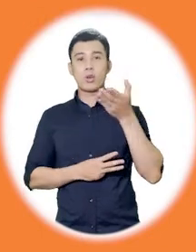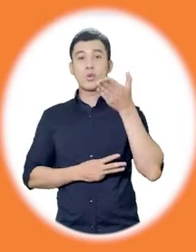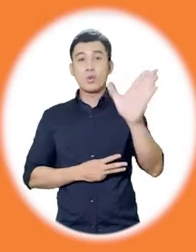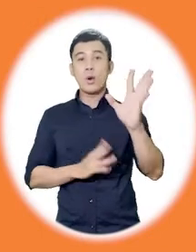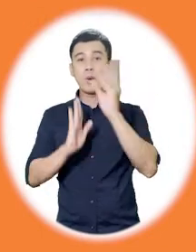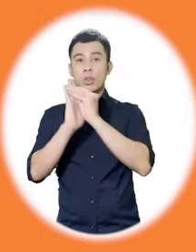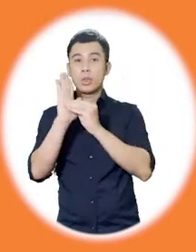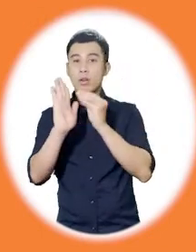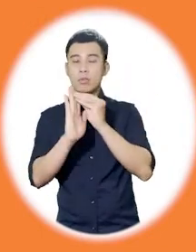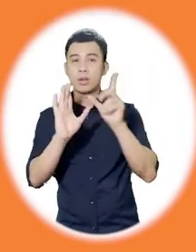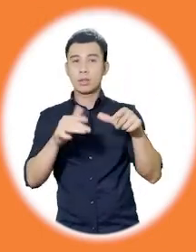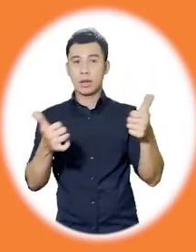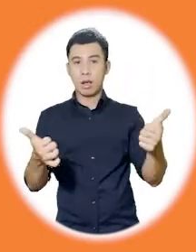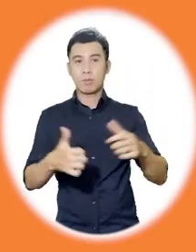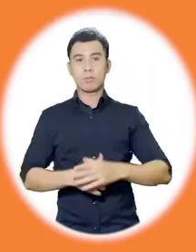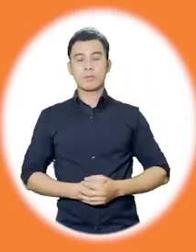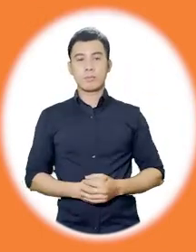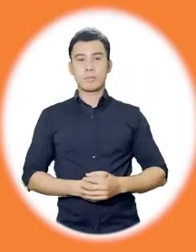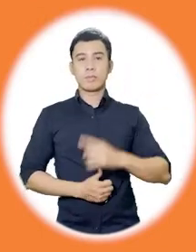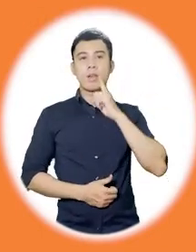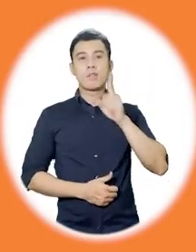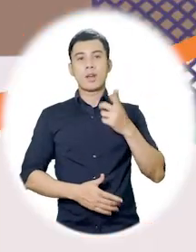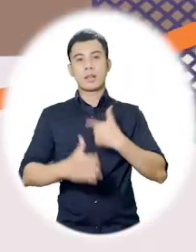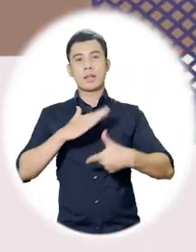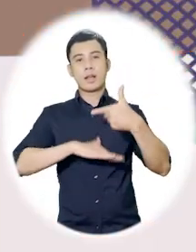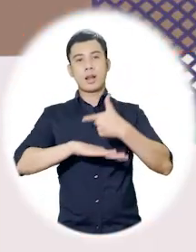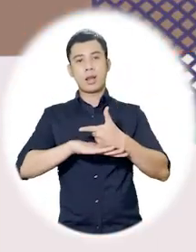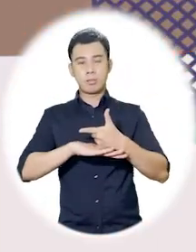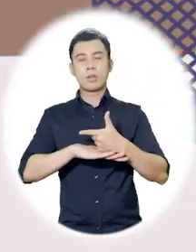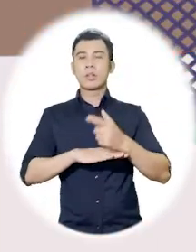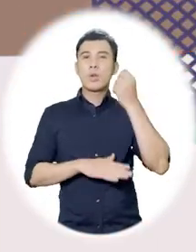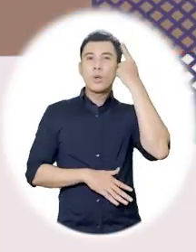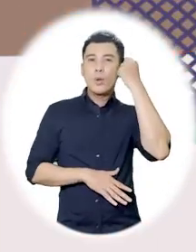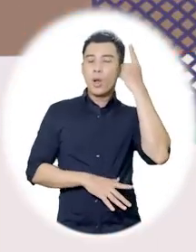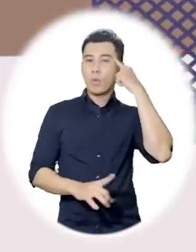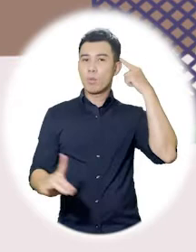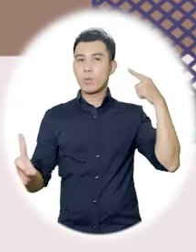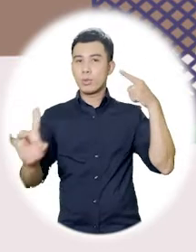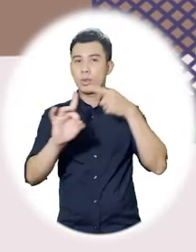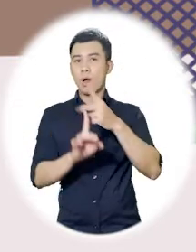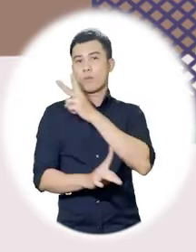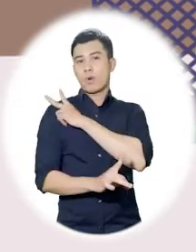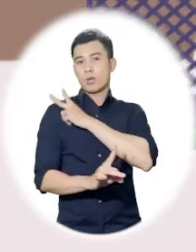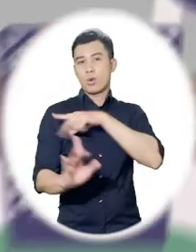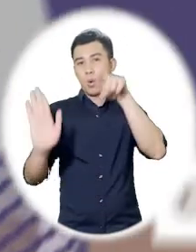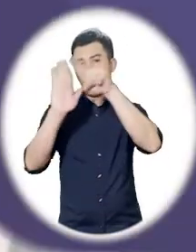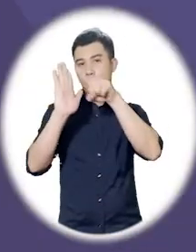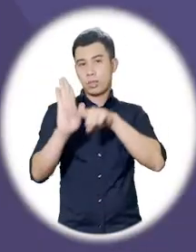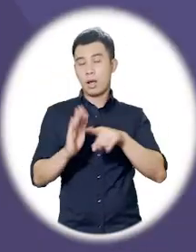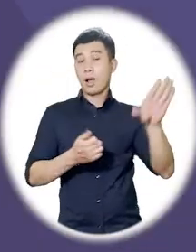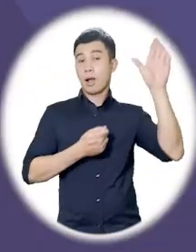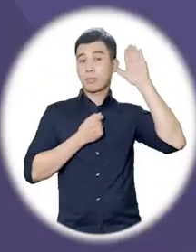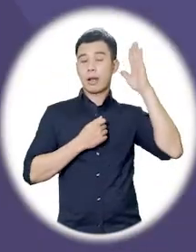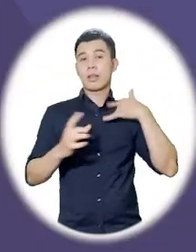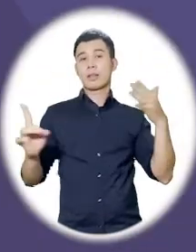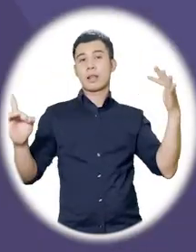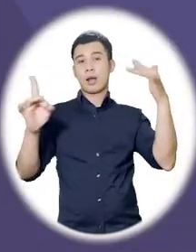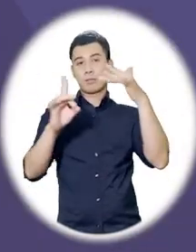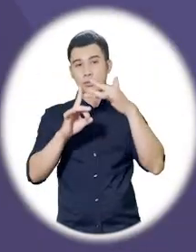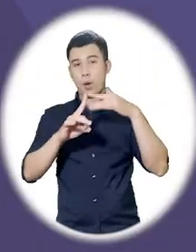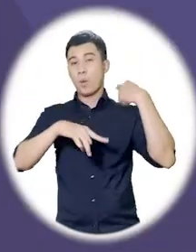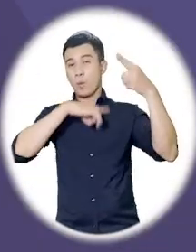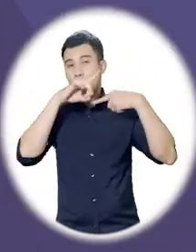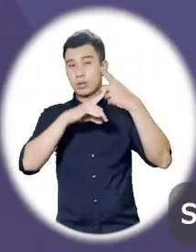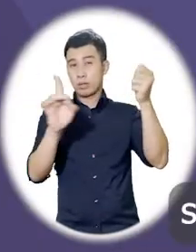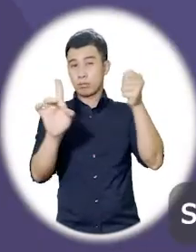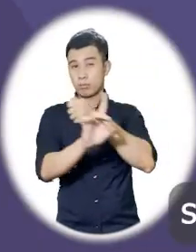dựng tiêu chuẩn cho việc thiết lập điều phối ở cấp địa phương. Ở cấp địa phương cần thiết lập các tiêu chuẩn chung về hiểu biết, mục tiêu, vai trò, quy tắc